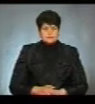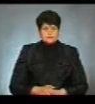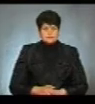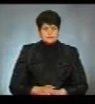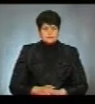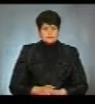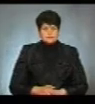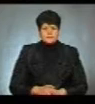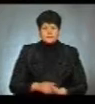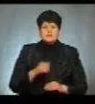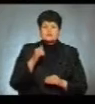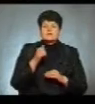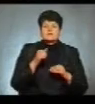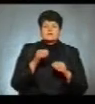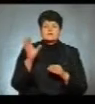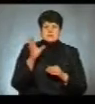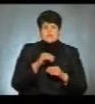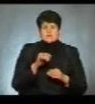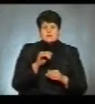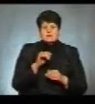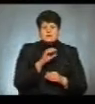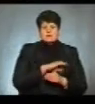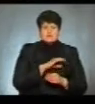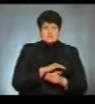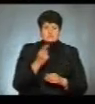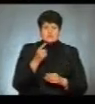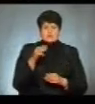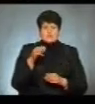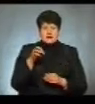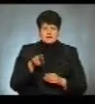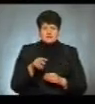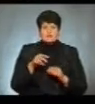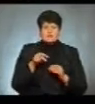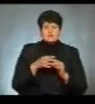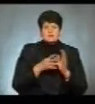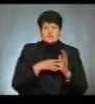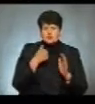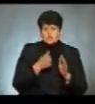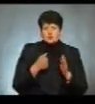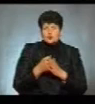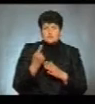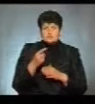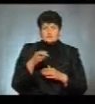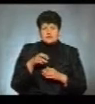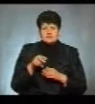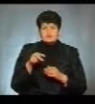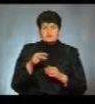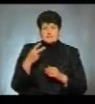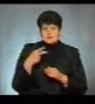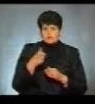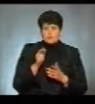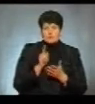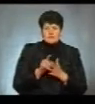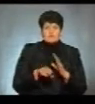За рік всі споживачі, тобто від 1 травня 2019 року до 1 травня 2020 року, споживачі повинні собі обрати